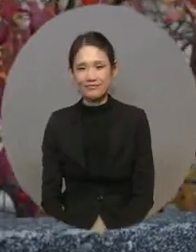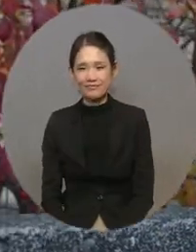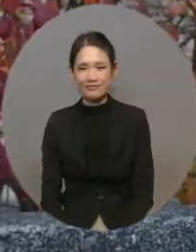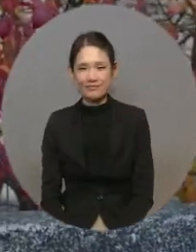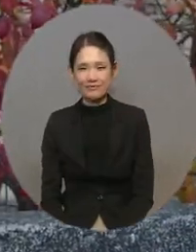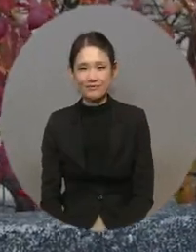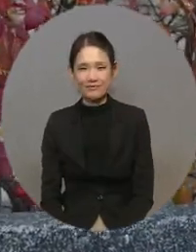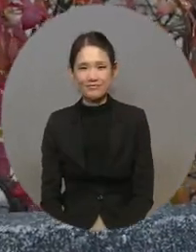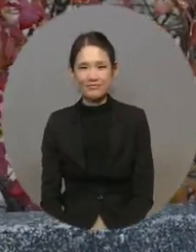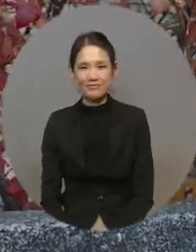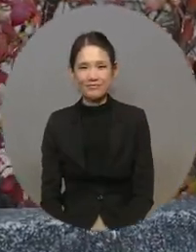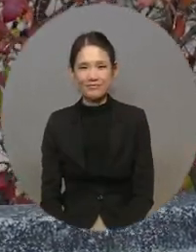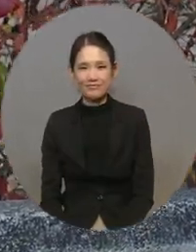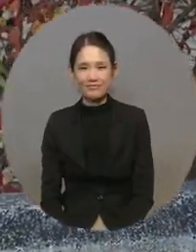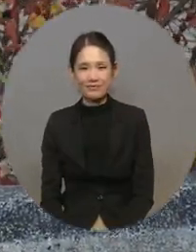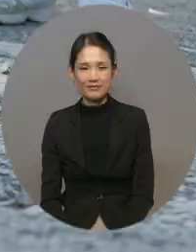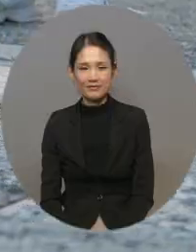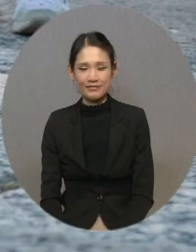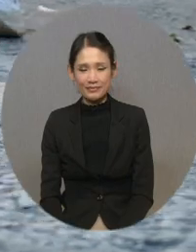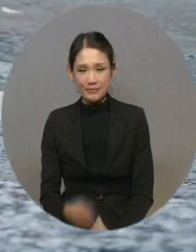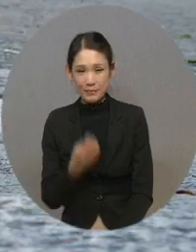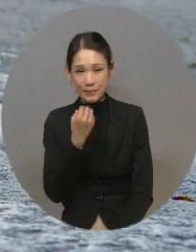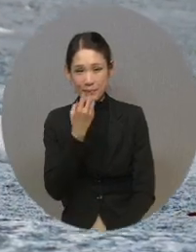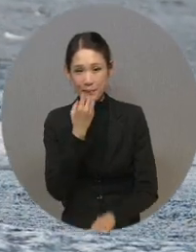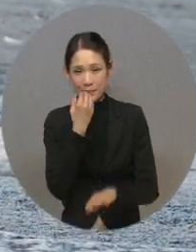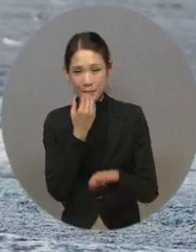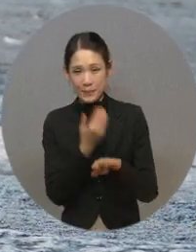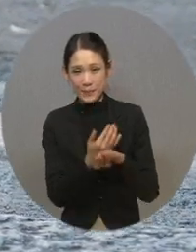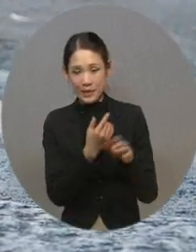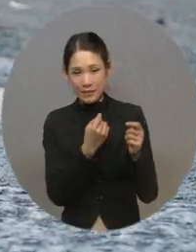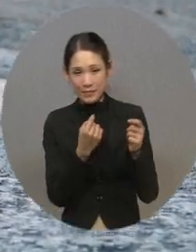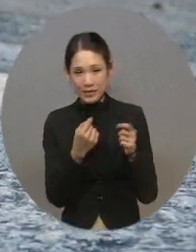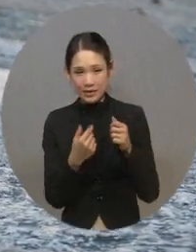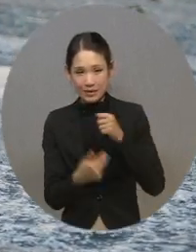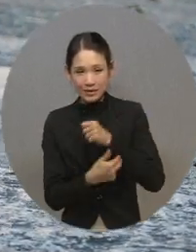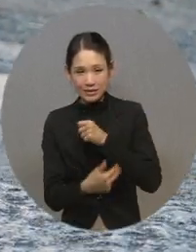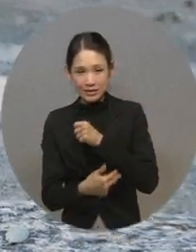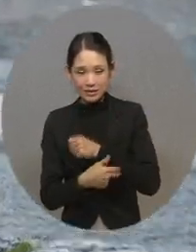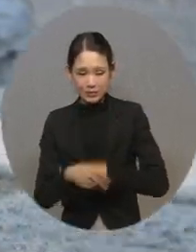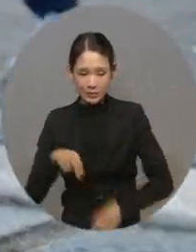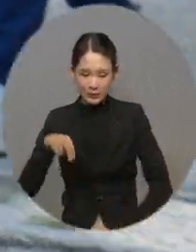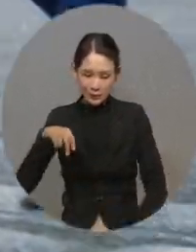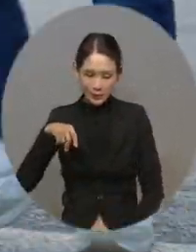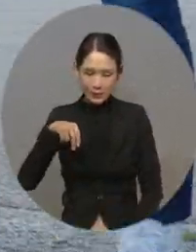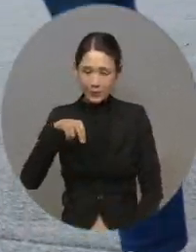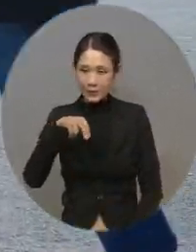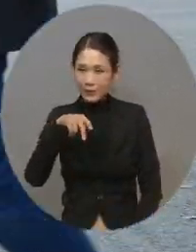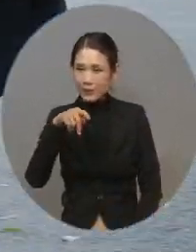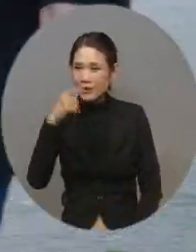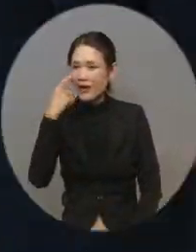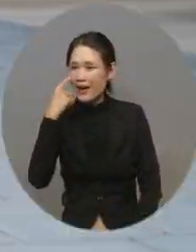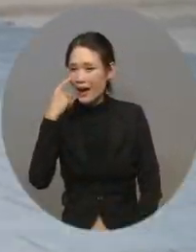그러면 비단 같은 물이 흐른다는 금천교를 한번 건너가 보도록 하겠습니다. 예.